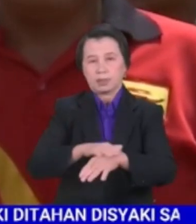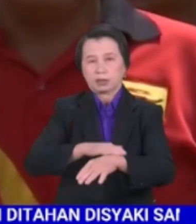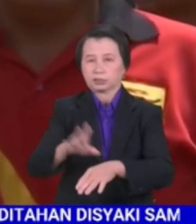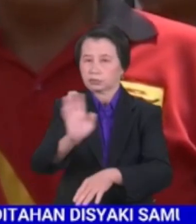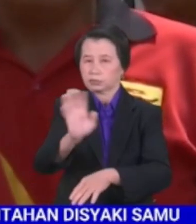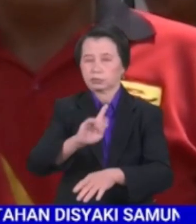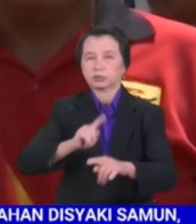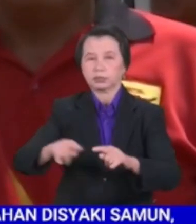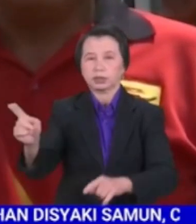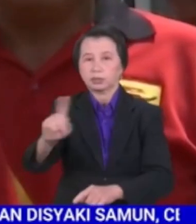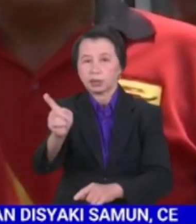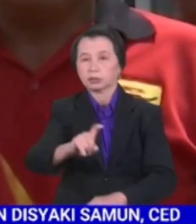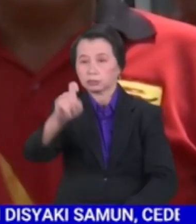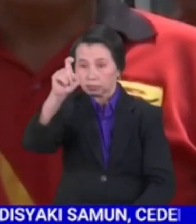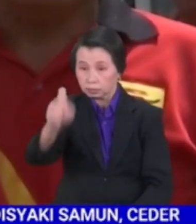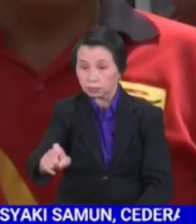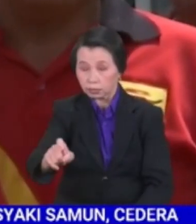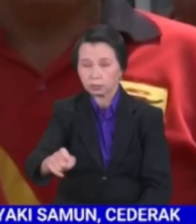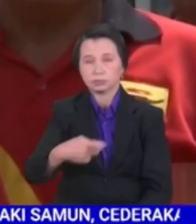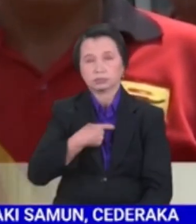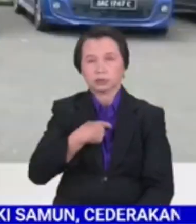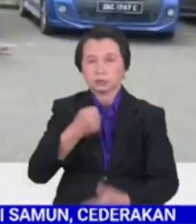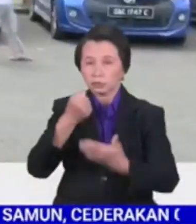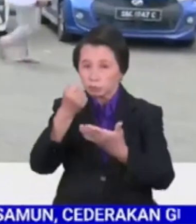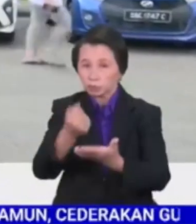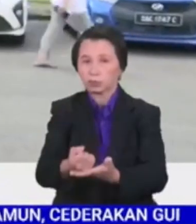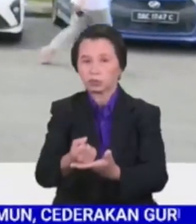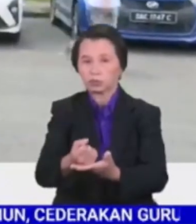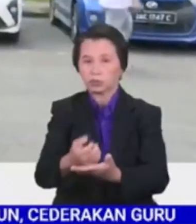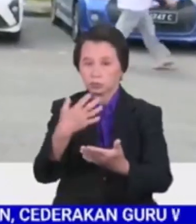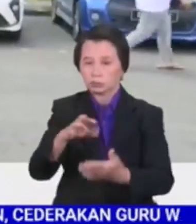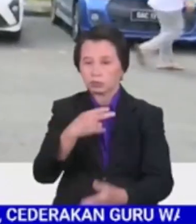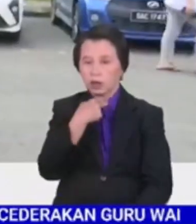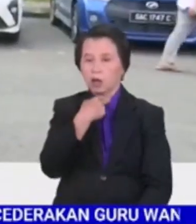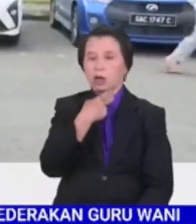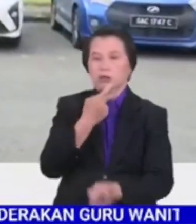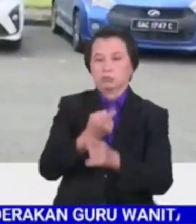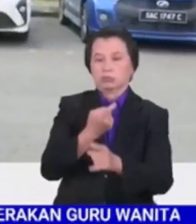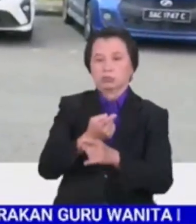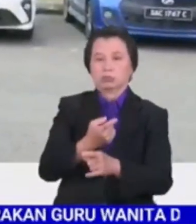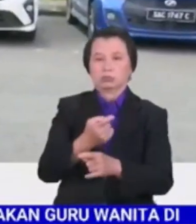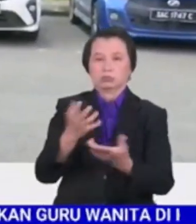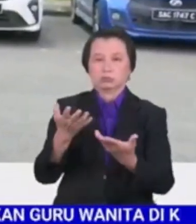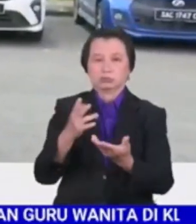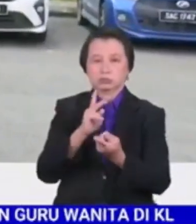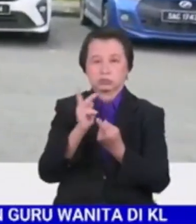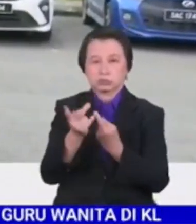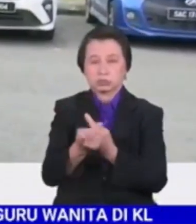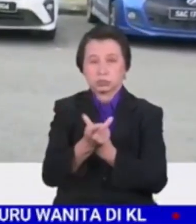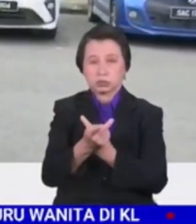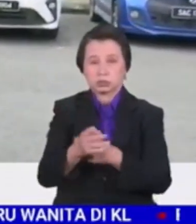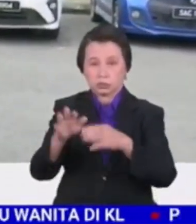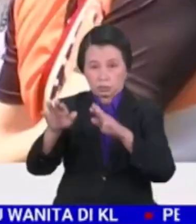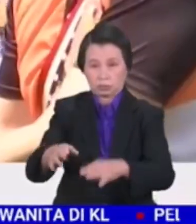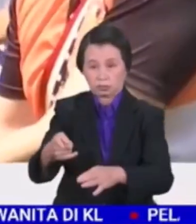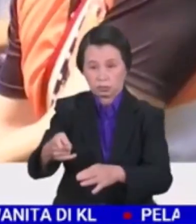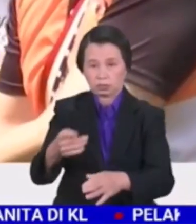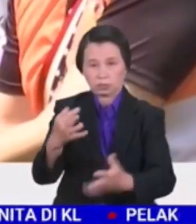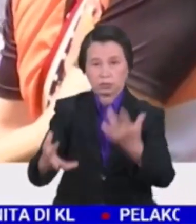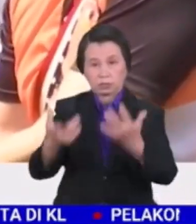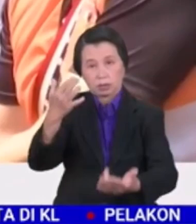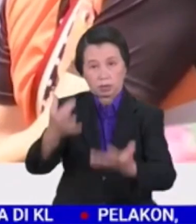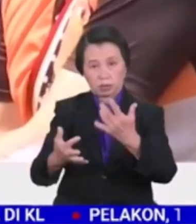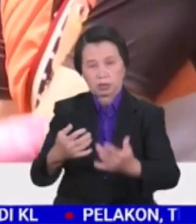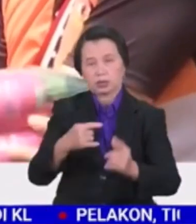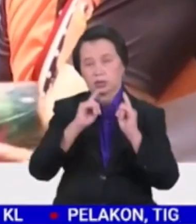tapi mana yang perlu kita bantu yang terkesan dengan keadaan mangsa-mangsa kebakaran